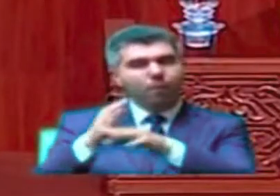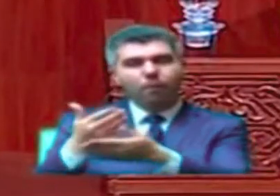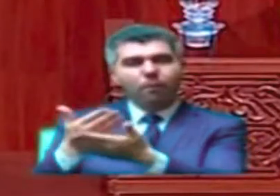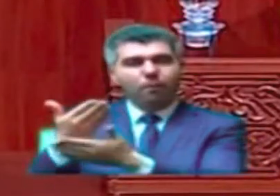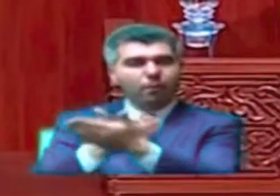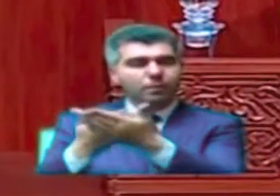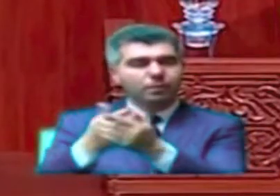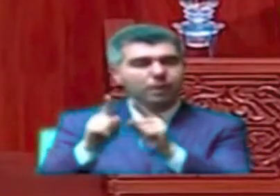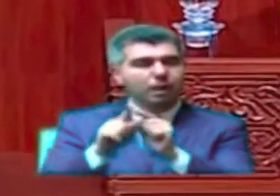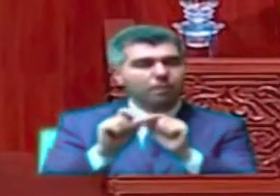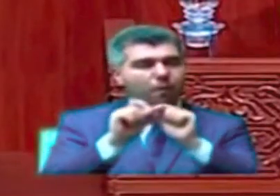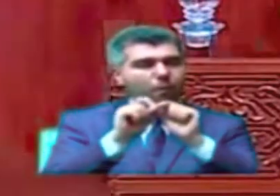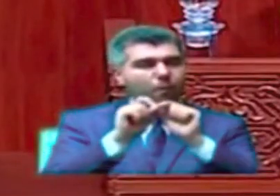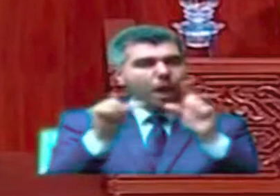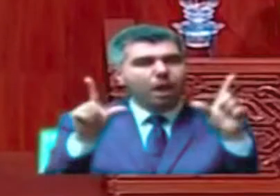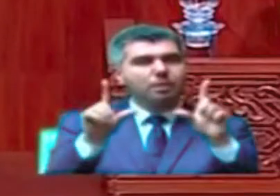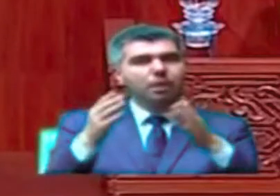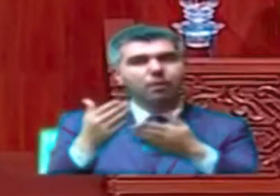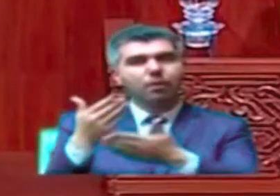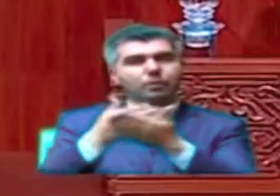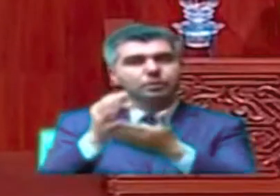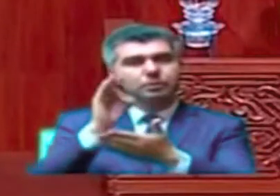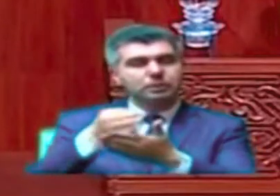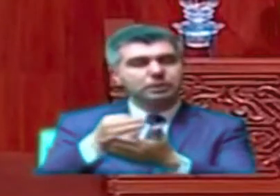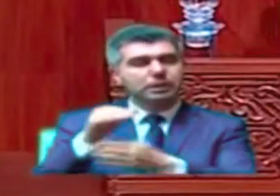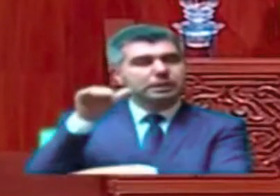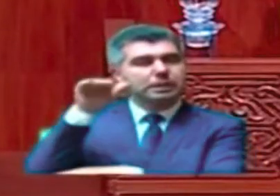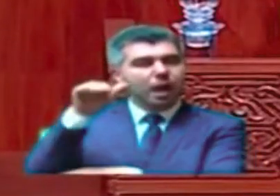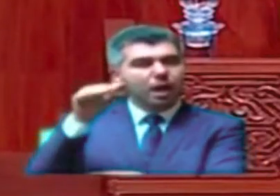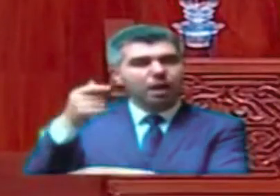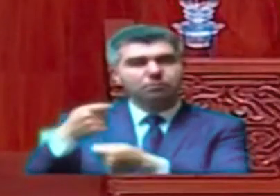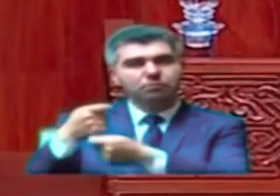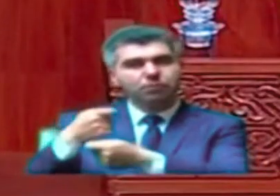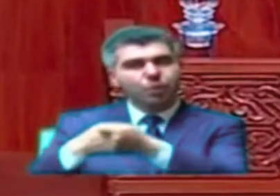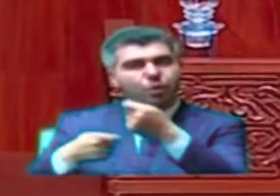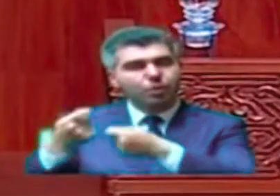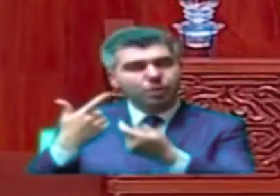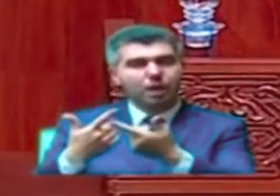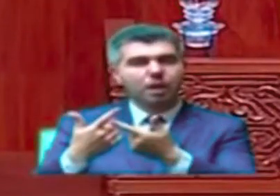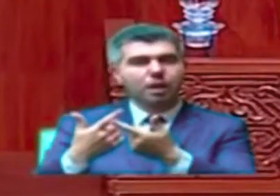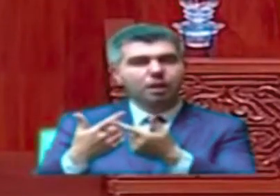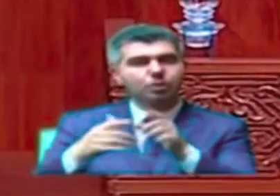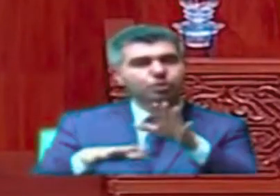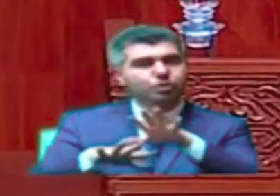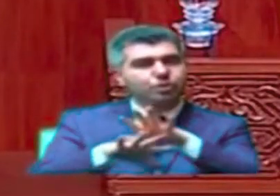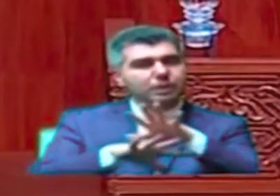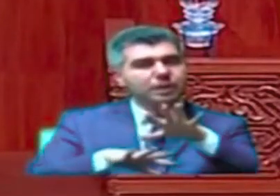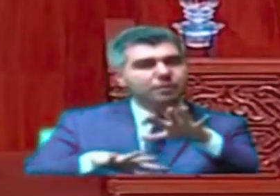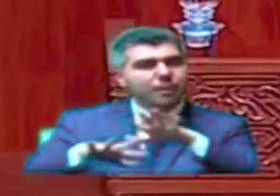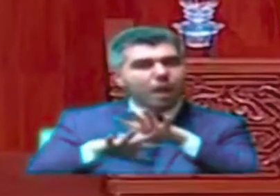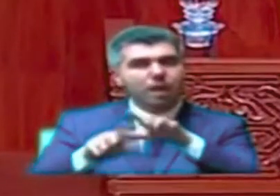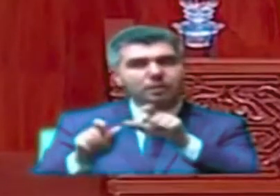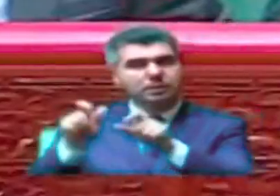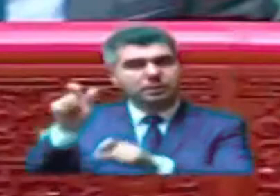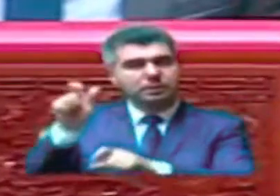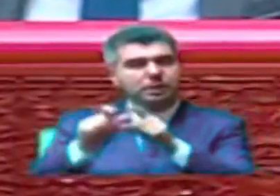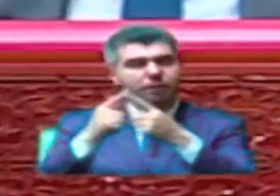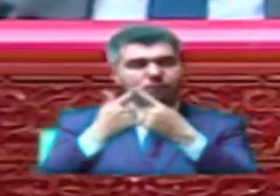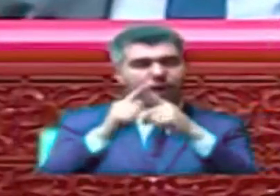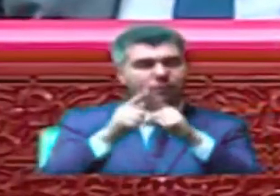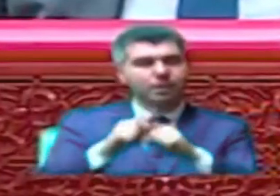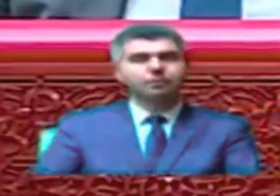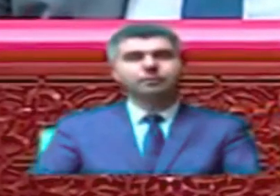تعزز إشعاع الأقاليم الجنوبية سواء في المجال الاقتصادي أو في المجال الاجتماعي أو في غيرها من